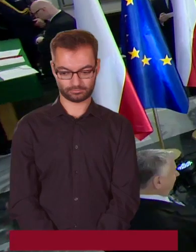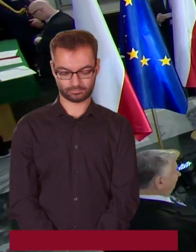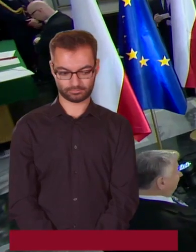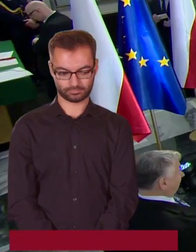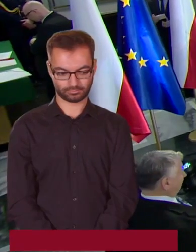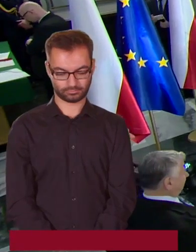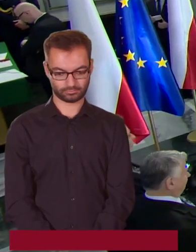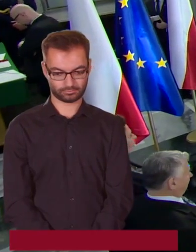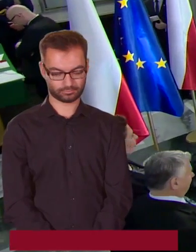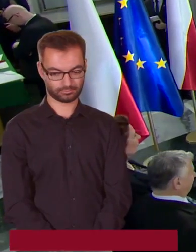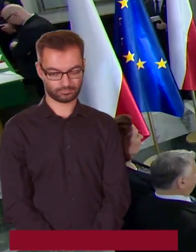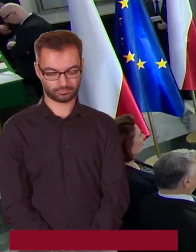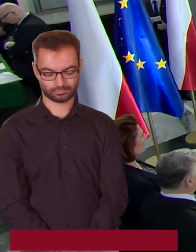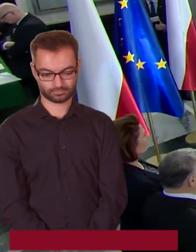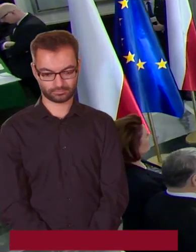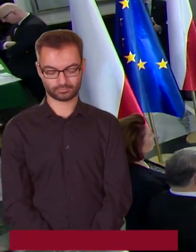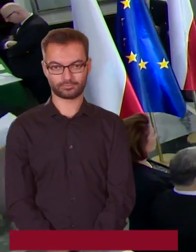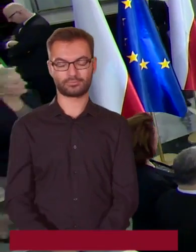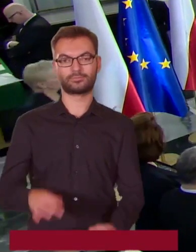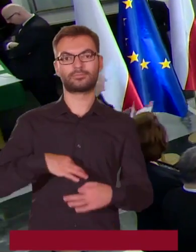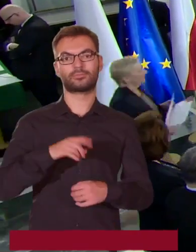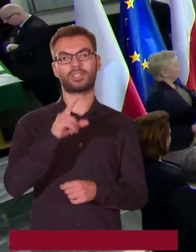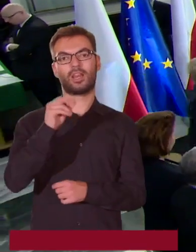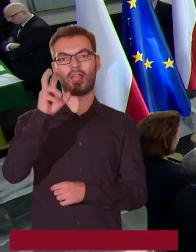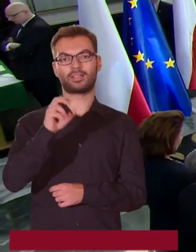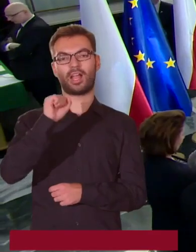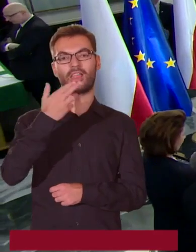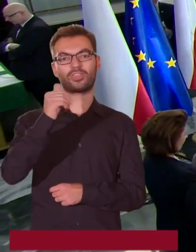Poproszę pana Lecha Antoniego Kołakowskiego.